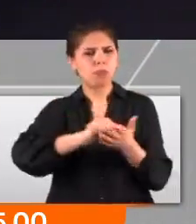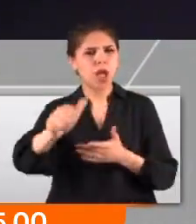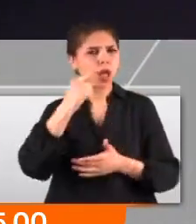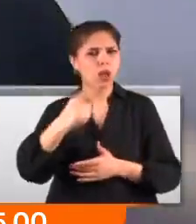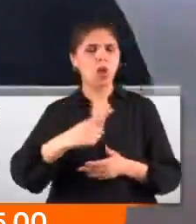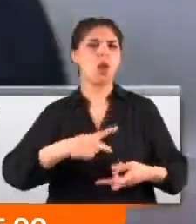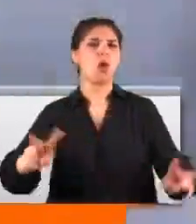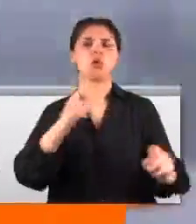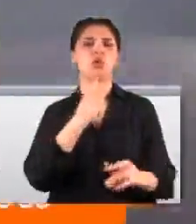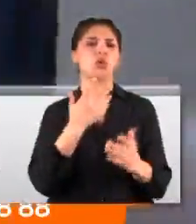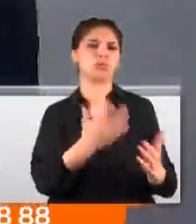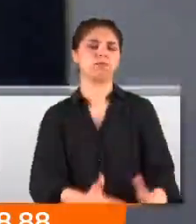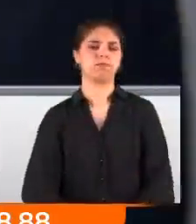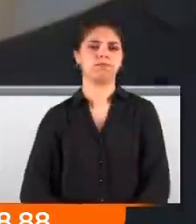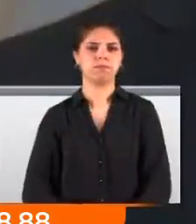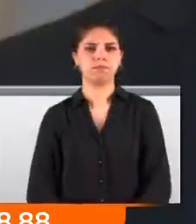herkese özgürlük.